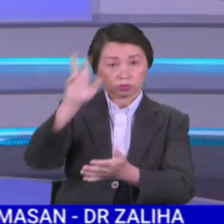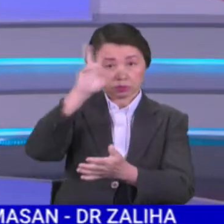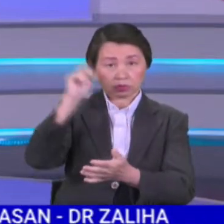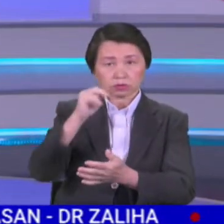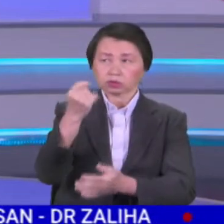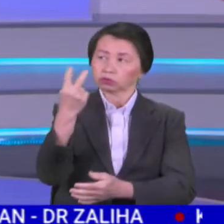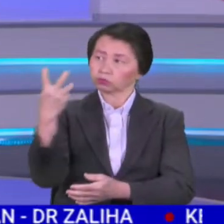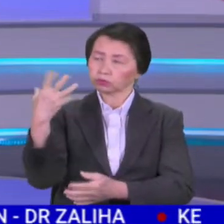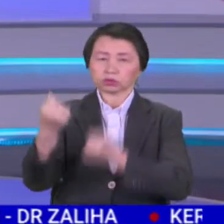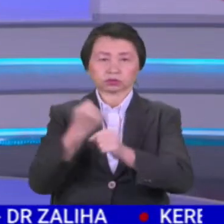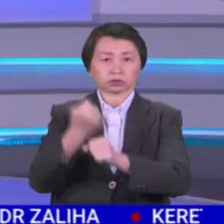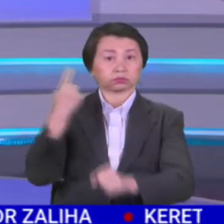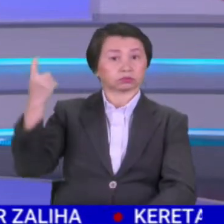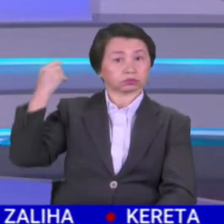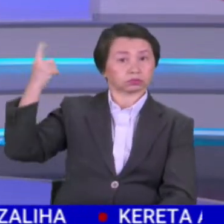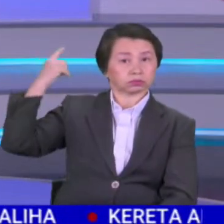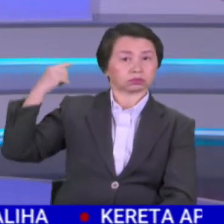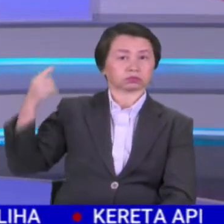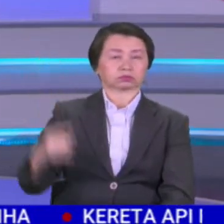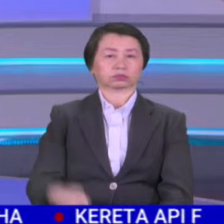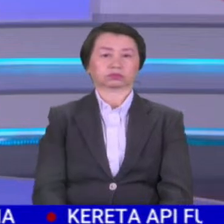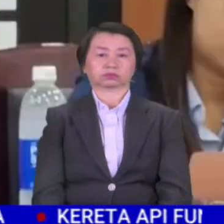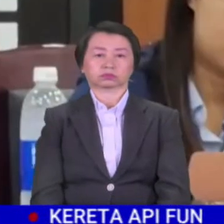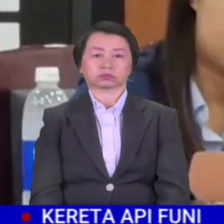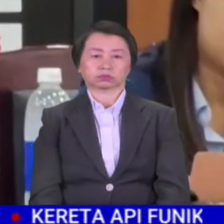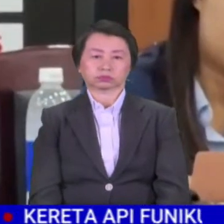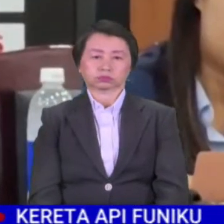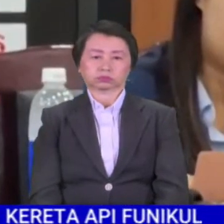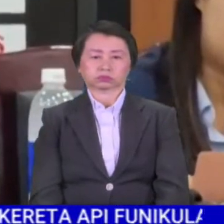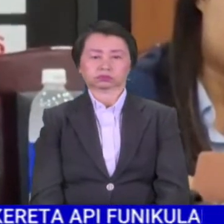sejak beberapa tahun kebelakangan ini.